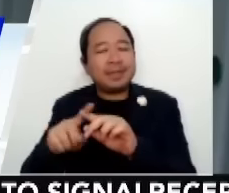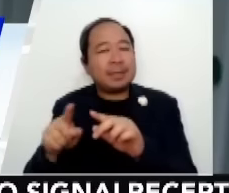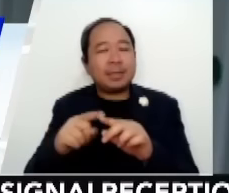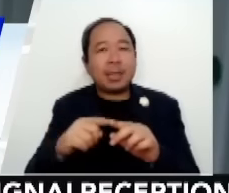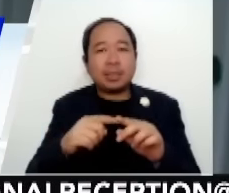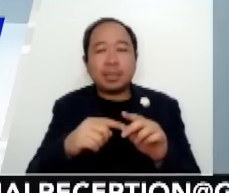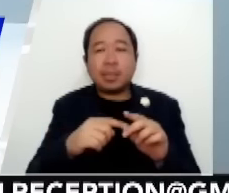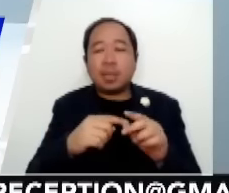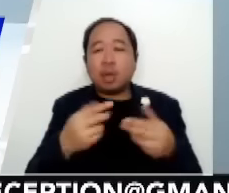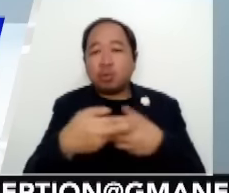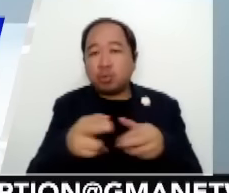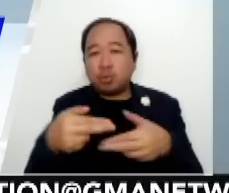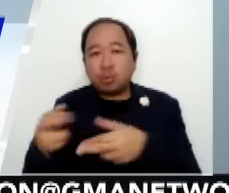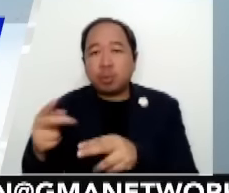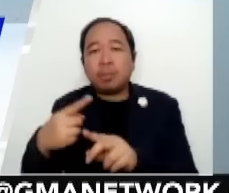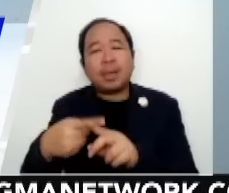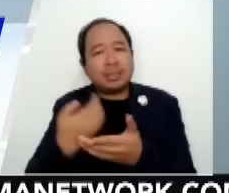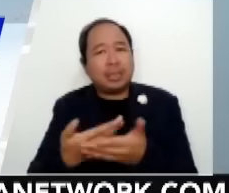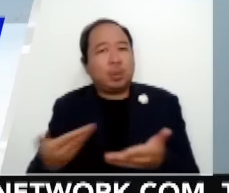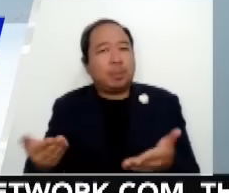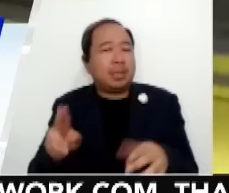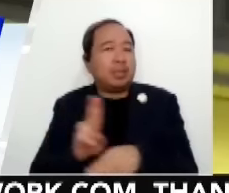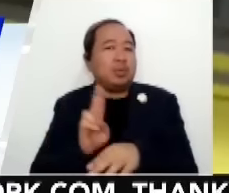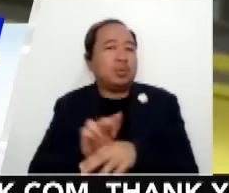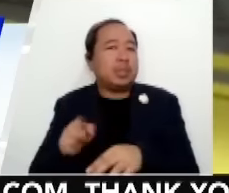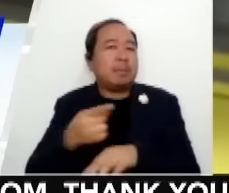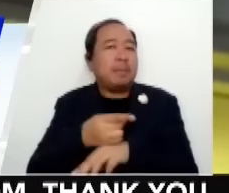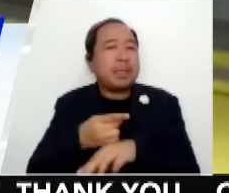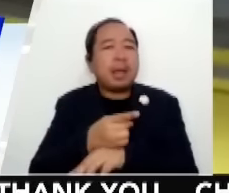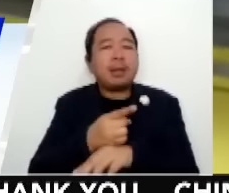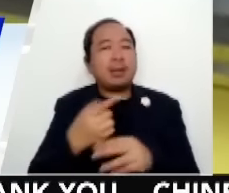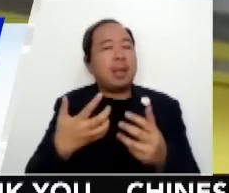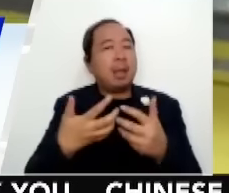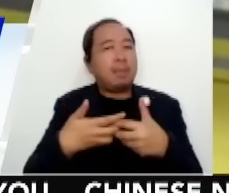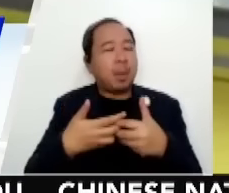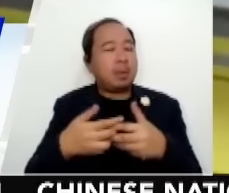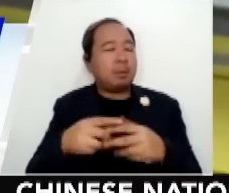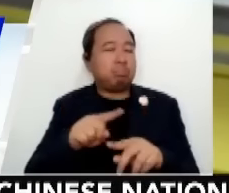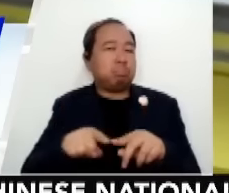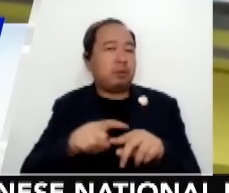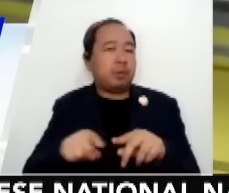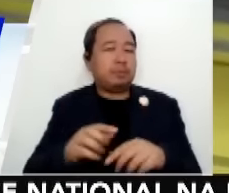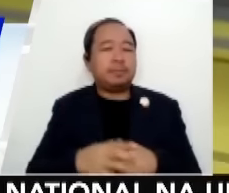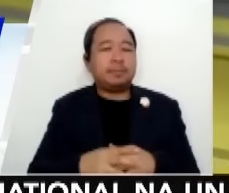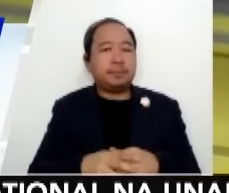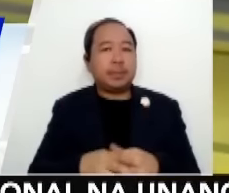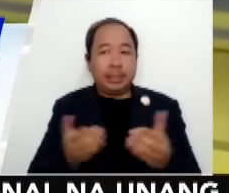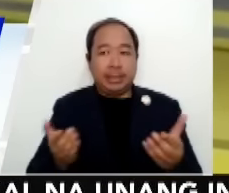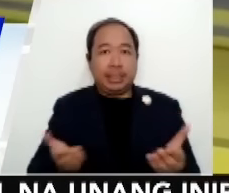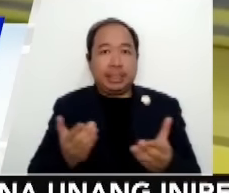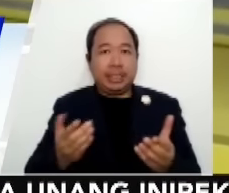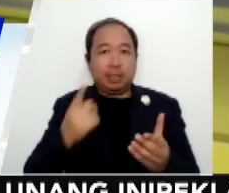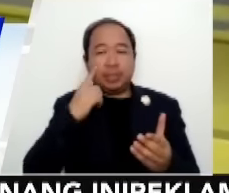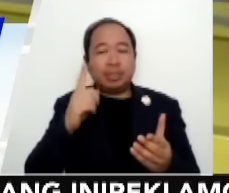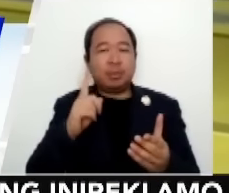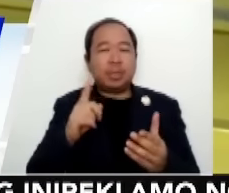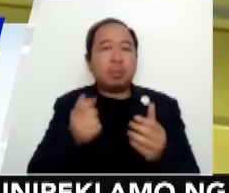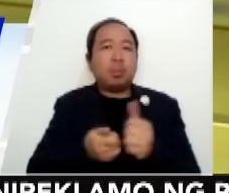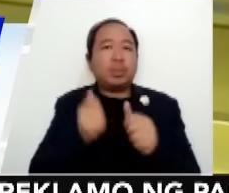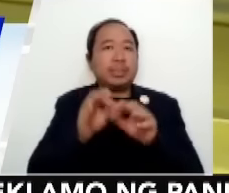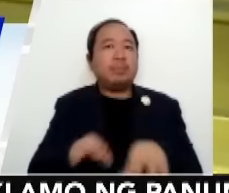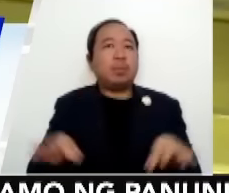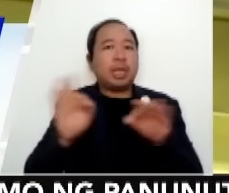gamit ng Bataan Nuclear Power Plant. Sa bahaging ito nakapwesto yung kanilang main reactor vessel. Ito yung pinakamahalagang component ng